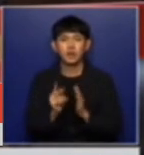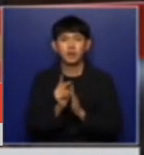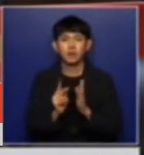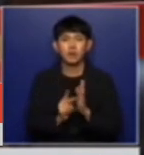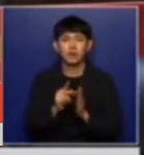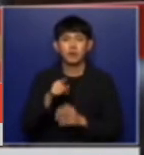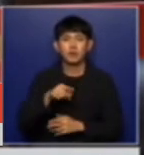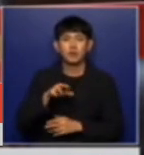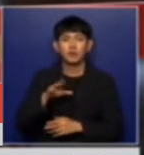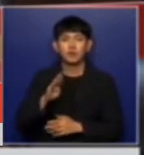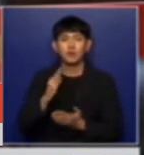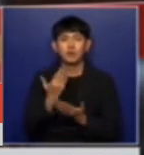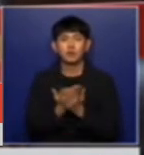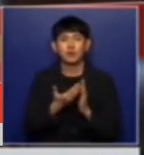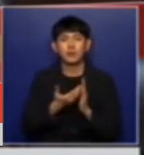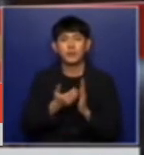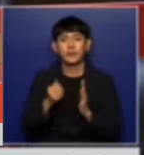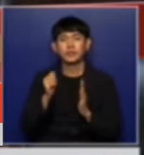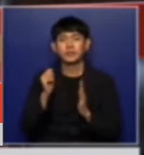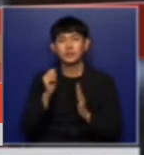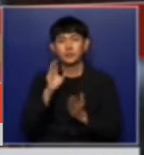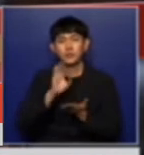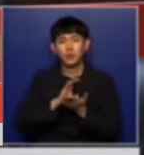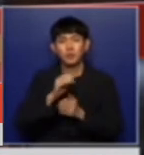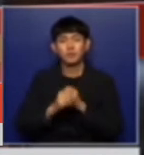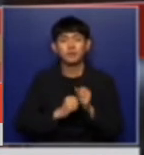บประมาณรายจ่ายประจำปี